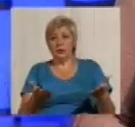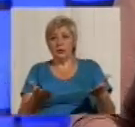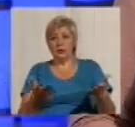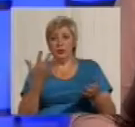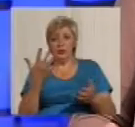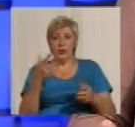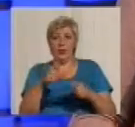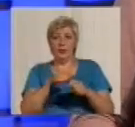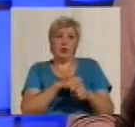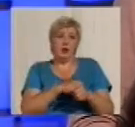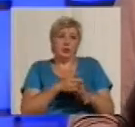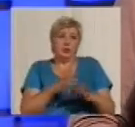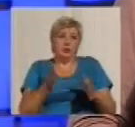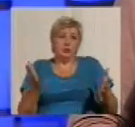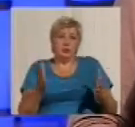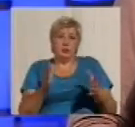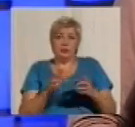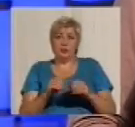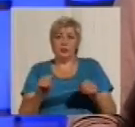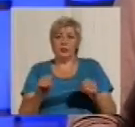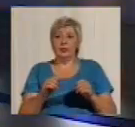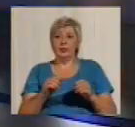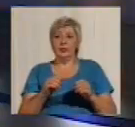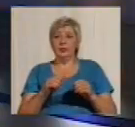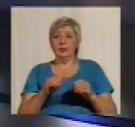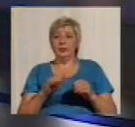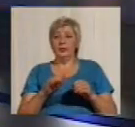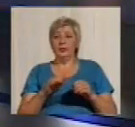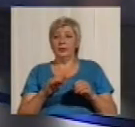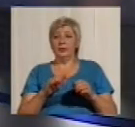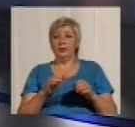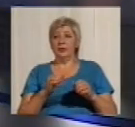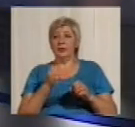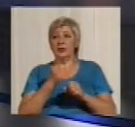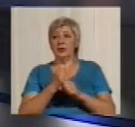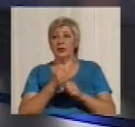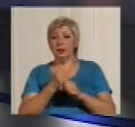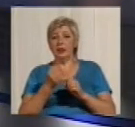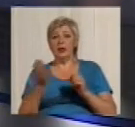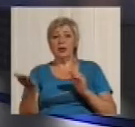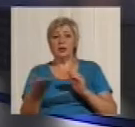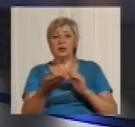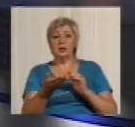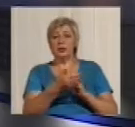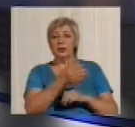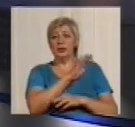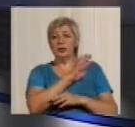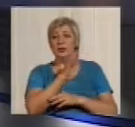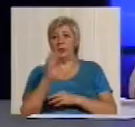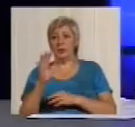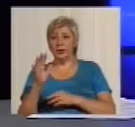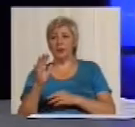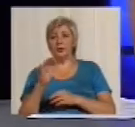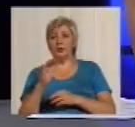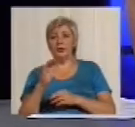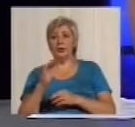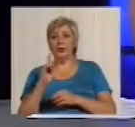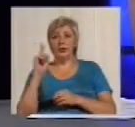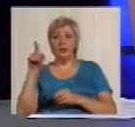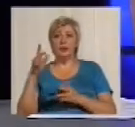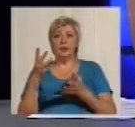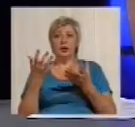5 метров, 6, может быть. Відбулося спилення дерев. Да. Так, ми теж бачимо ці пеньки. І там ще